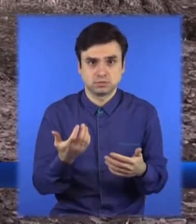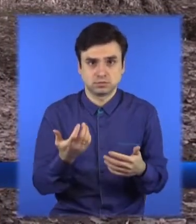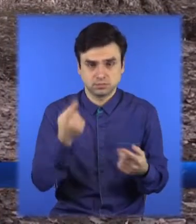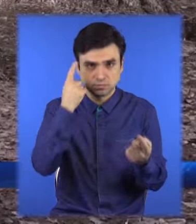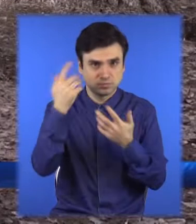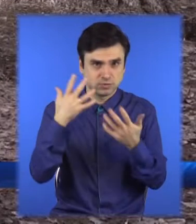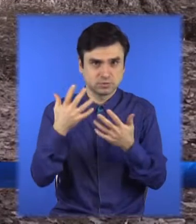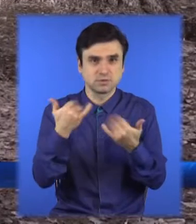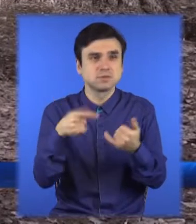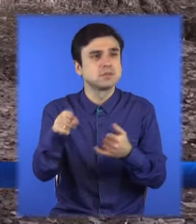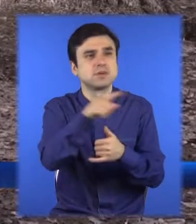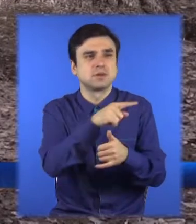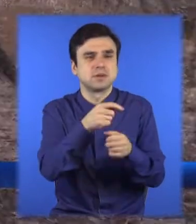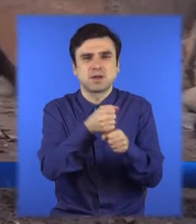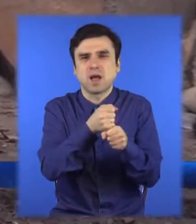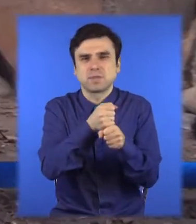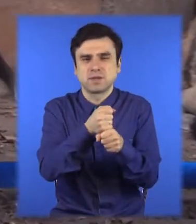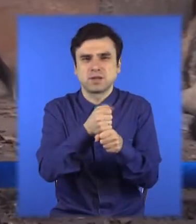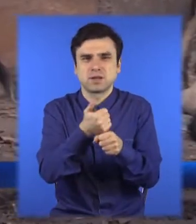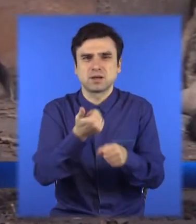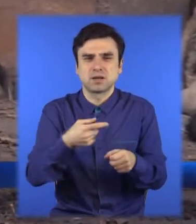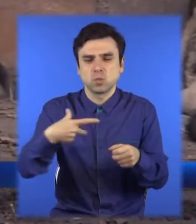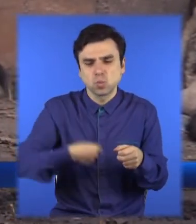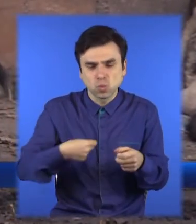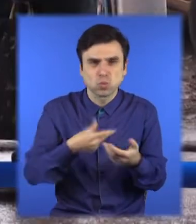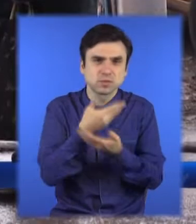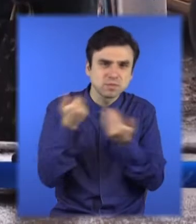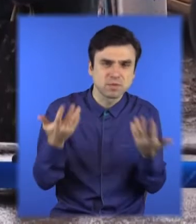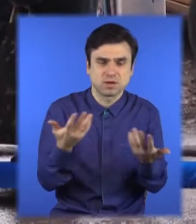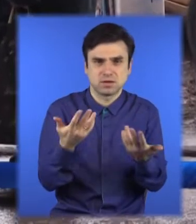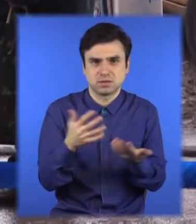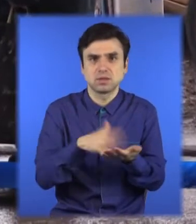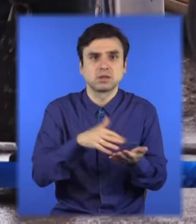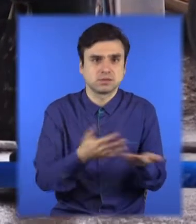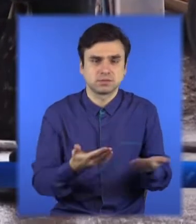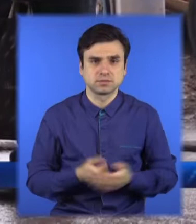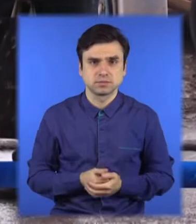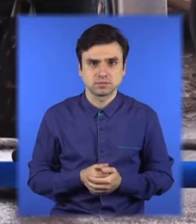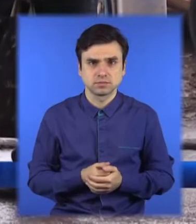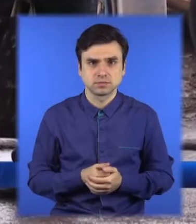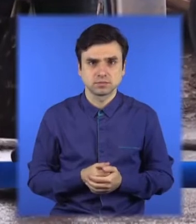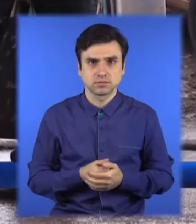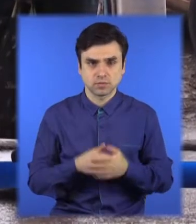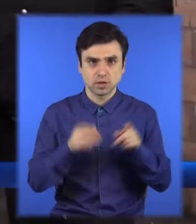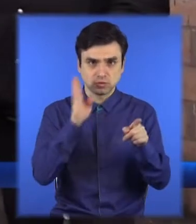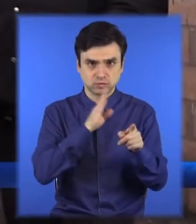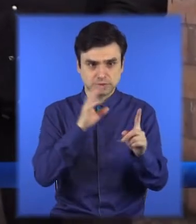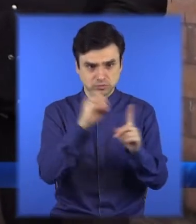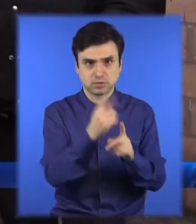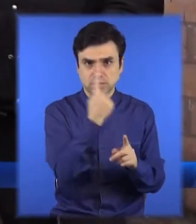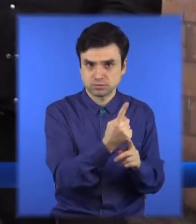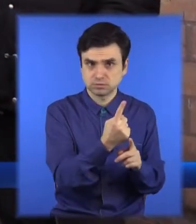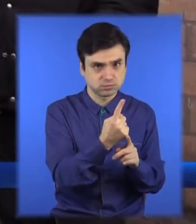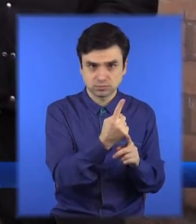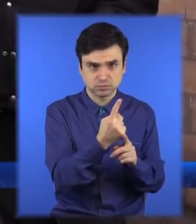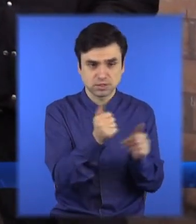це таке, зараз не вакцини, нема нічого. Боїться собак не лише вона. Біля під'їзду зібралось близько 10 чоловік. І майже